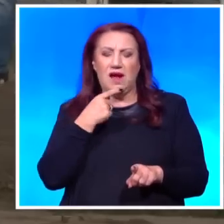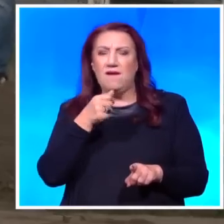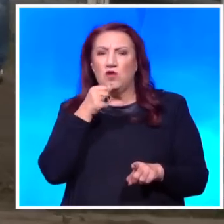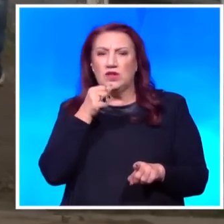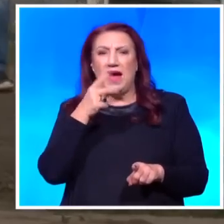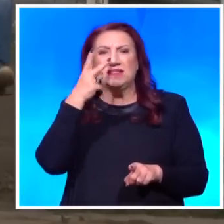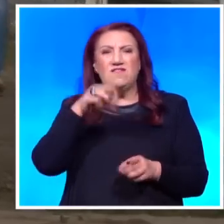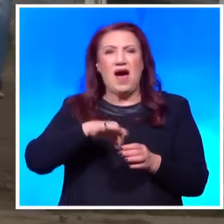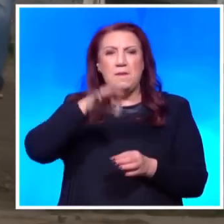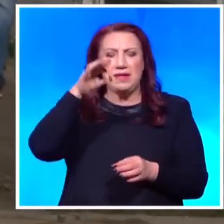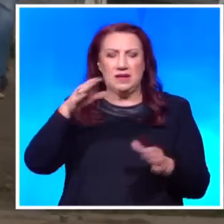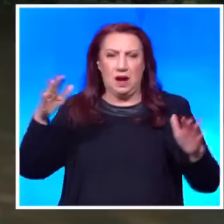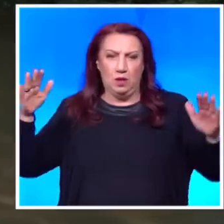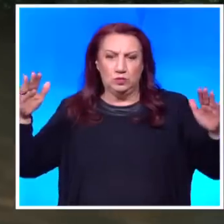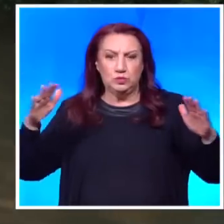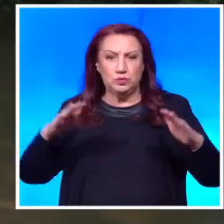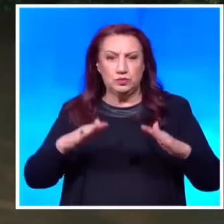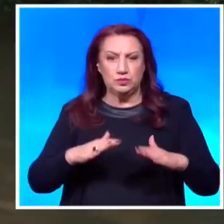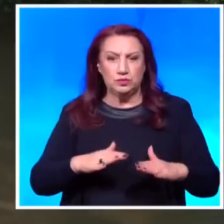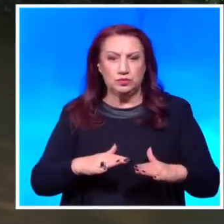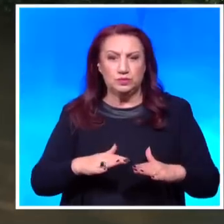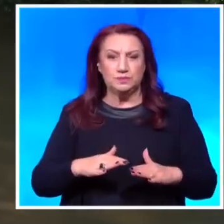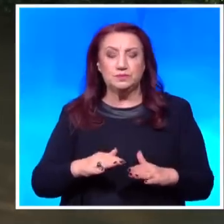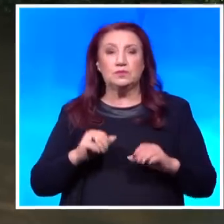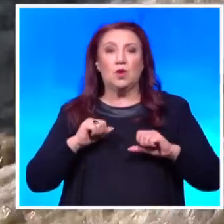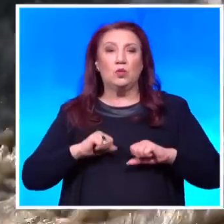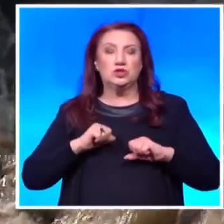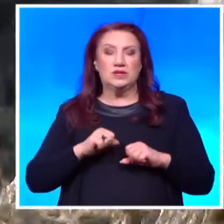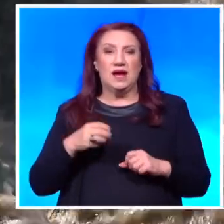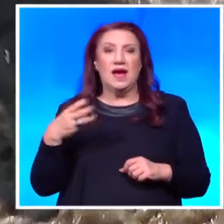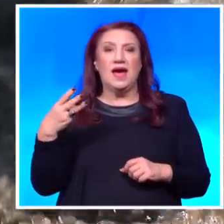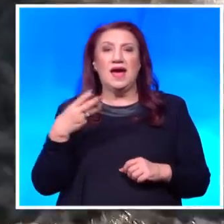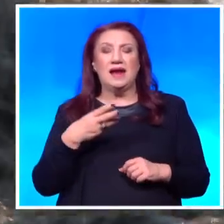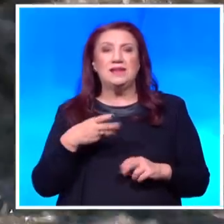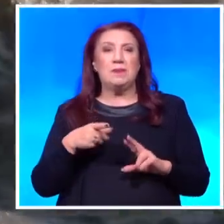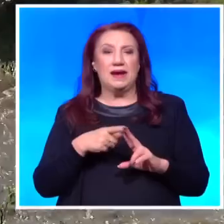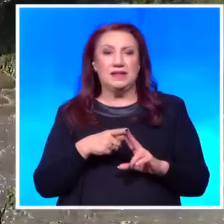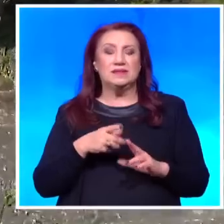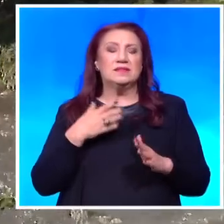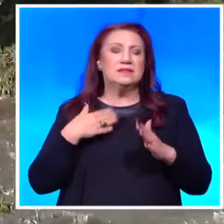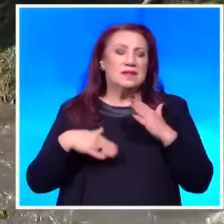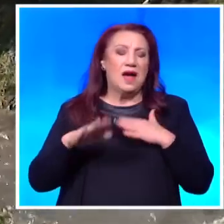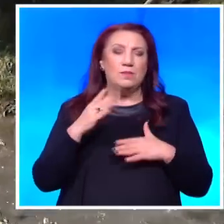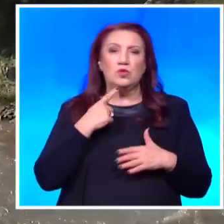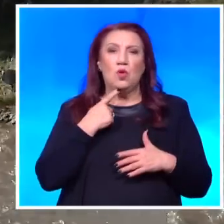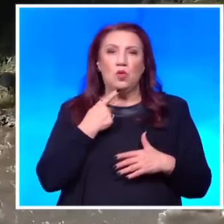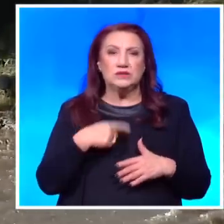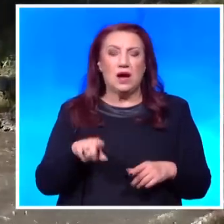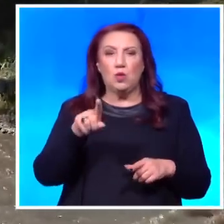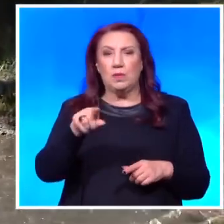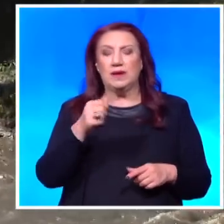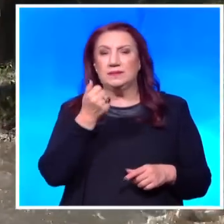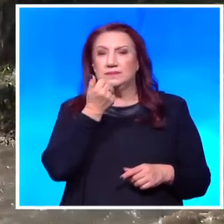по-ниско. В община Елин Пелин най-сериозно пострада село Голема Раковица. Река